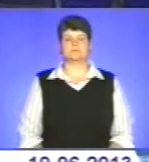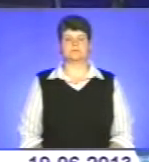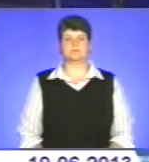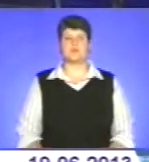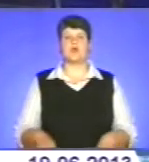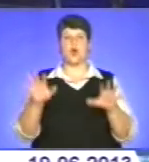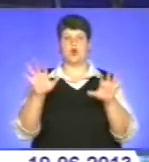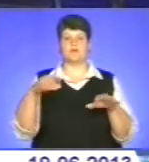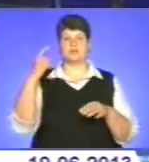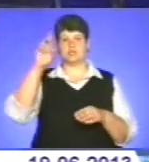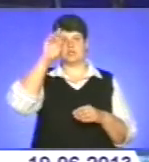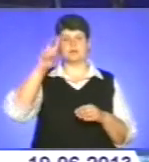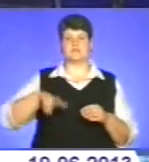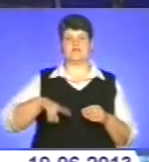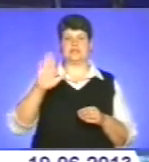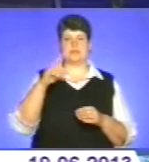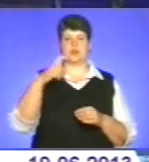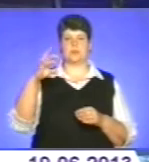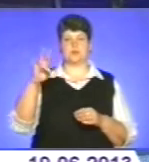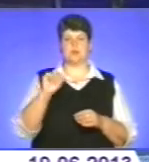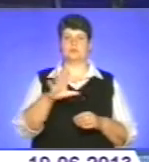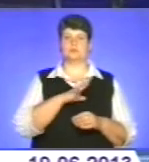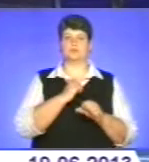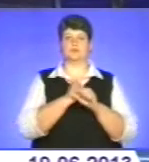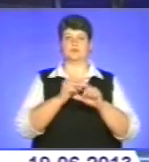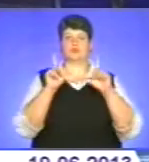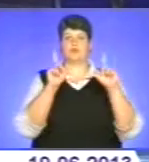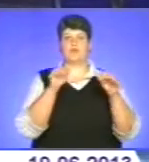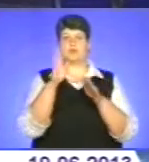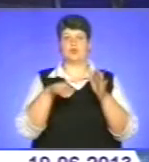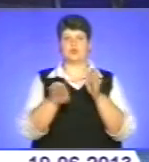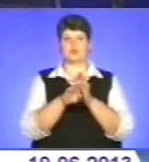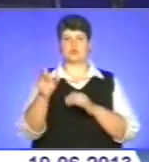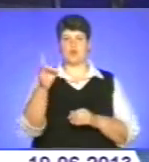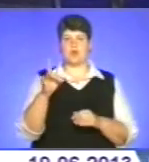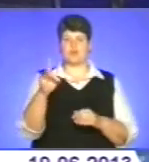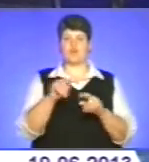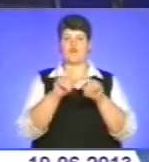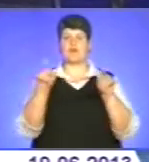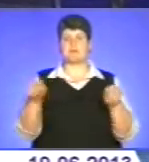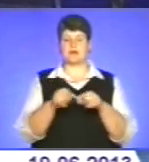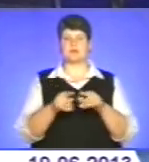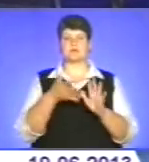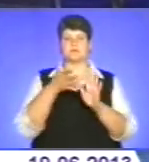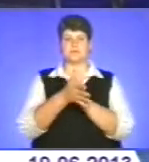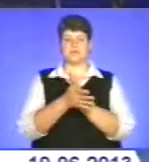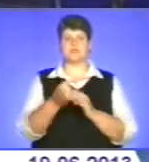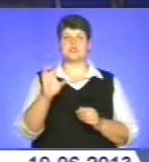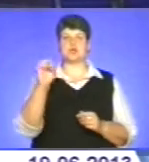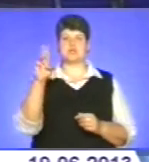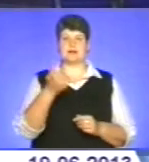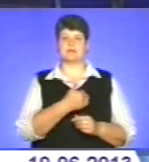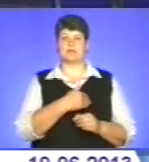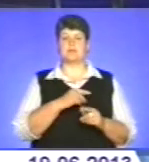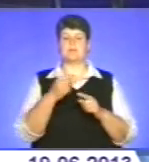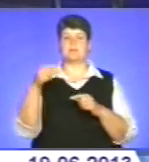Голова обласної державної адміністрації Валентин Хоптян побував із робочою поїздкою у Підлучицькому районі. У рамках реалізації соціальних ініціатив президента він